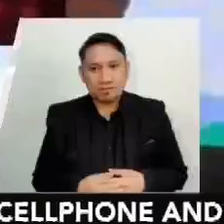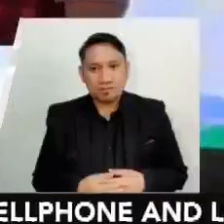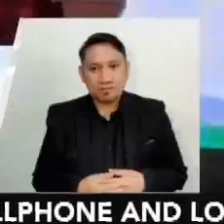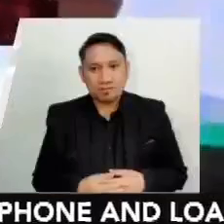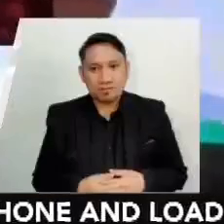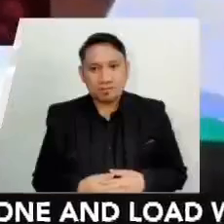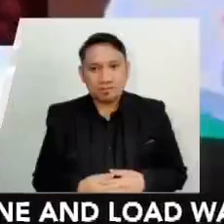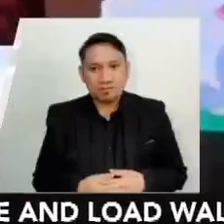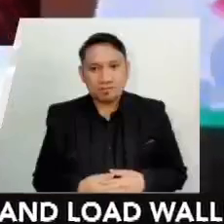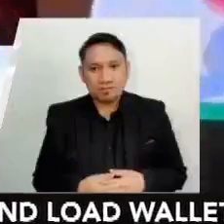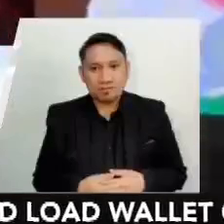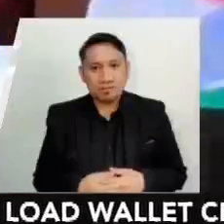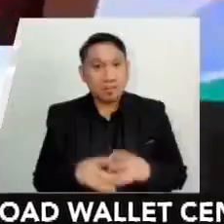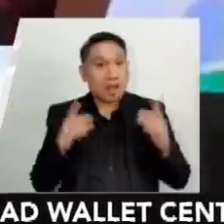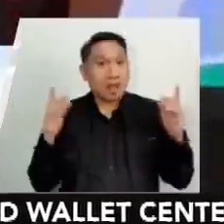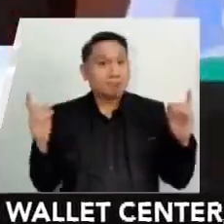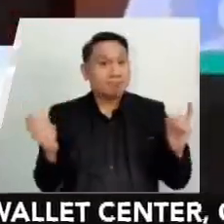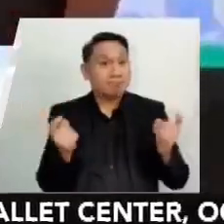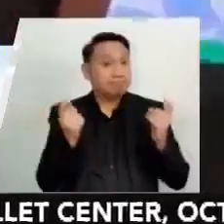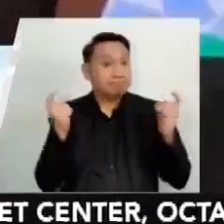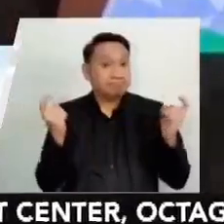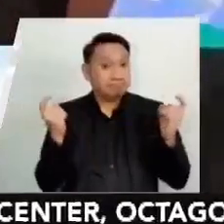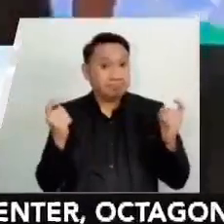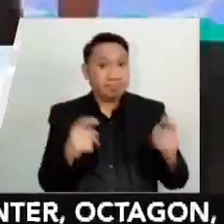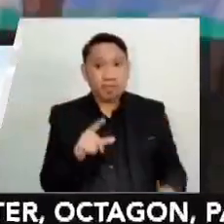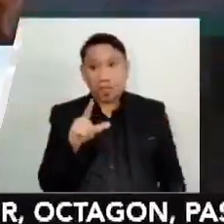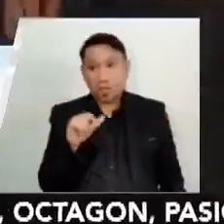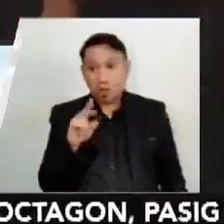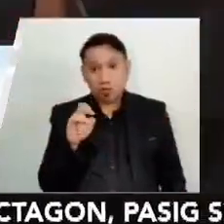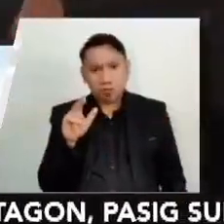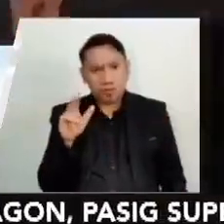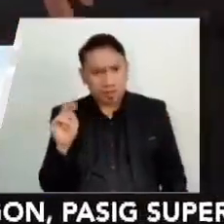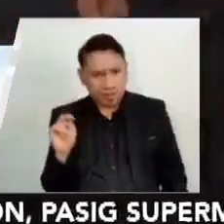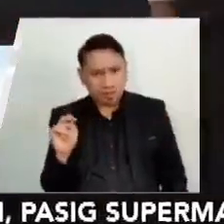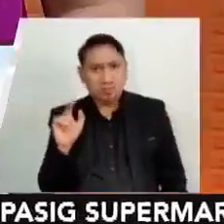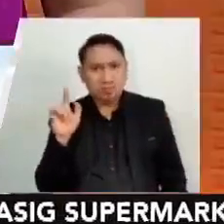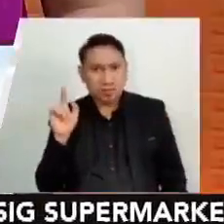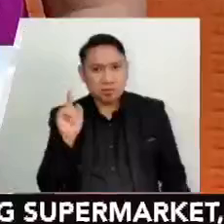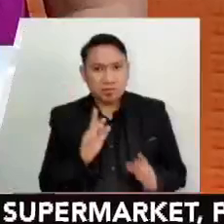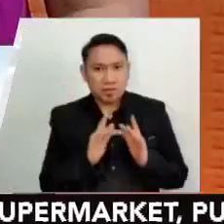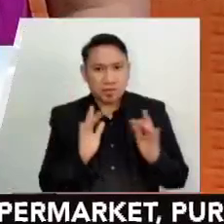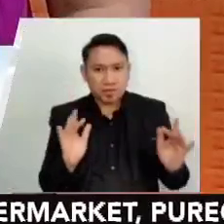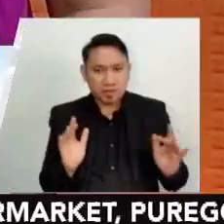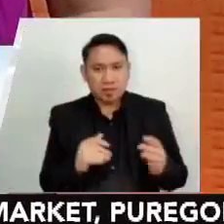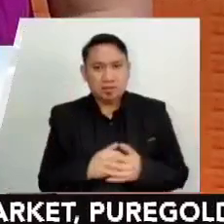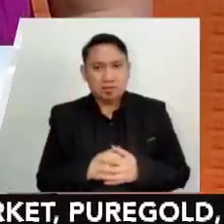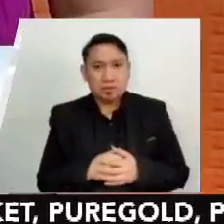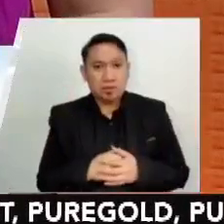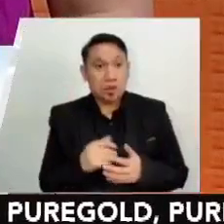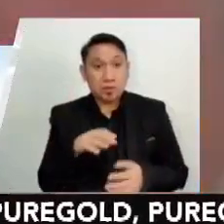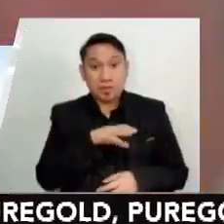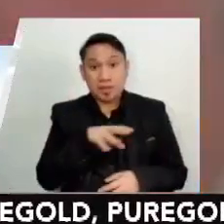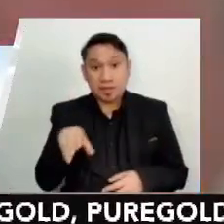Ipinagdiwang naman ang Linubian Festival sa Tuguegarao, Cagayan. Bahagi po yan ang selebrasyon ng